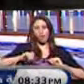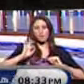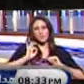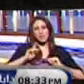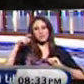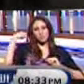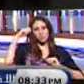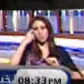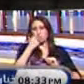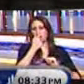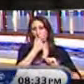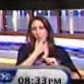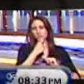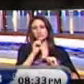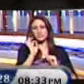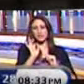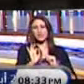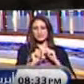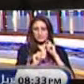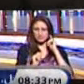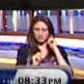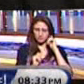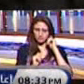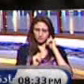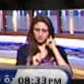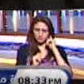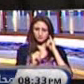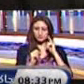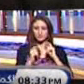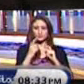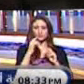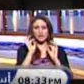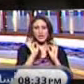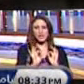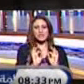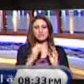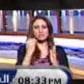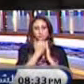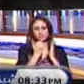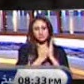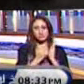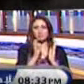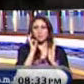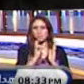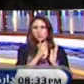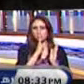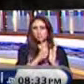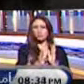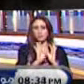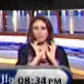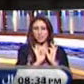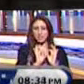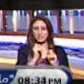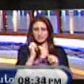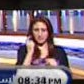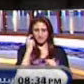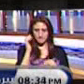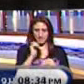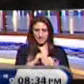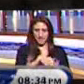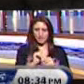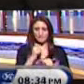ولم نلجأ إلى الأساليب الملتوية للالتفاف على تنفيذ الحكم، ولكن الغرض من